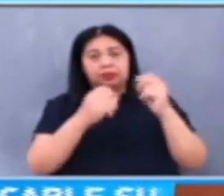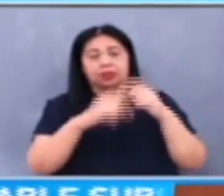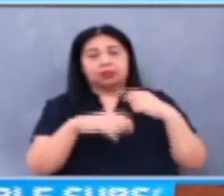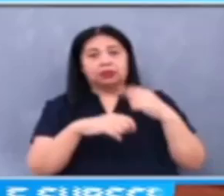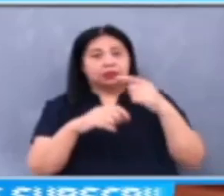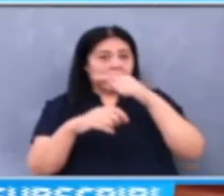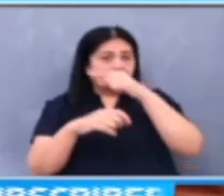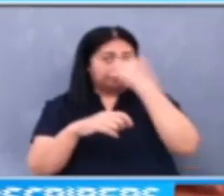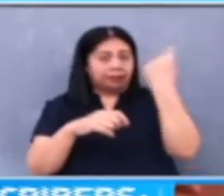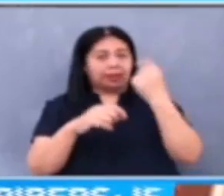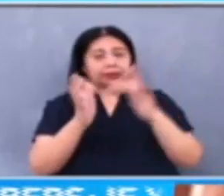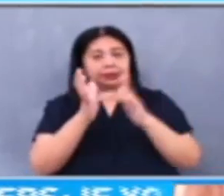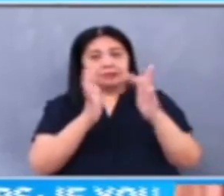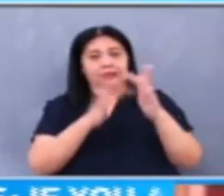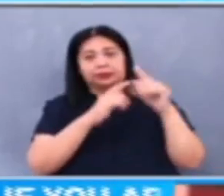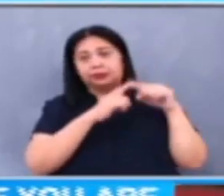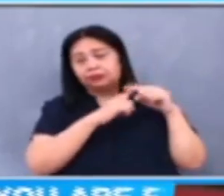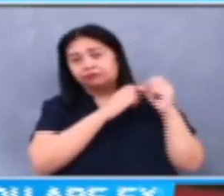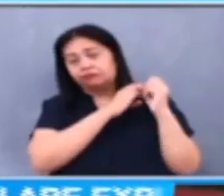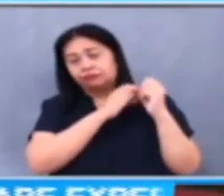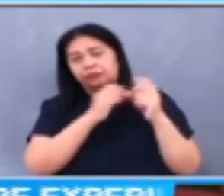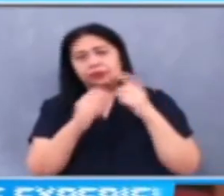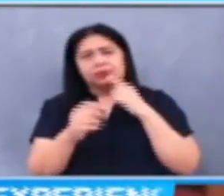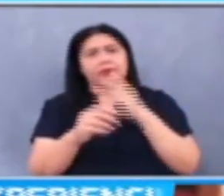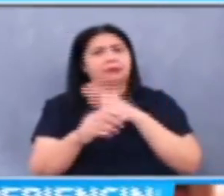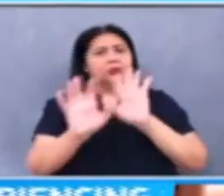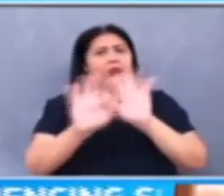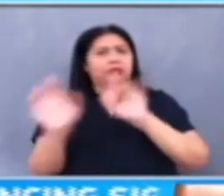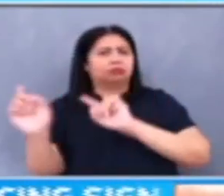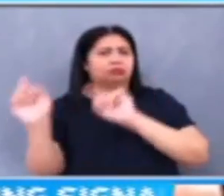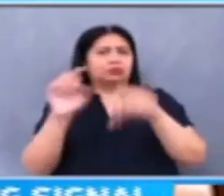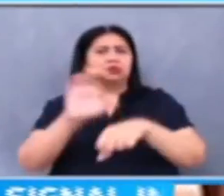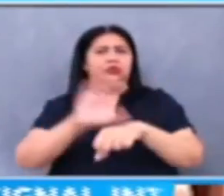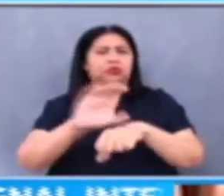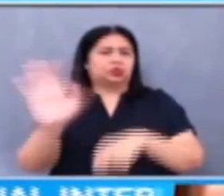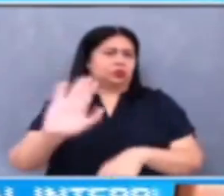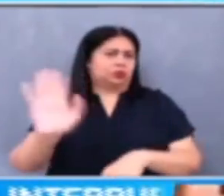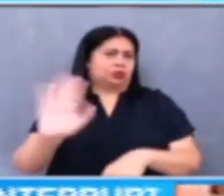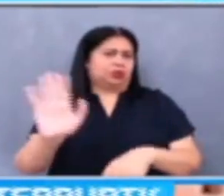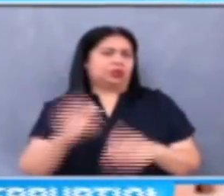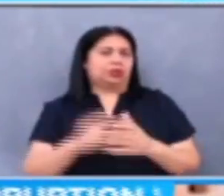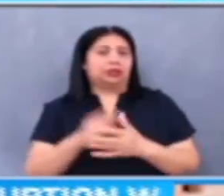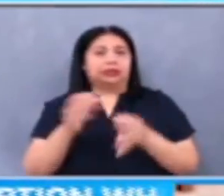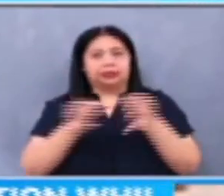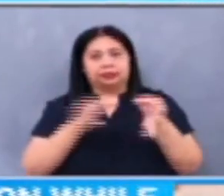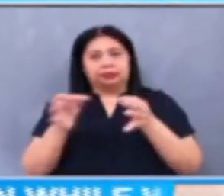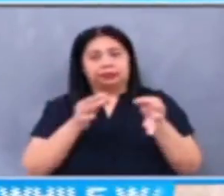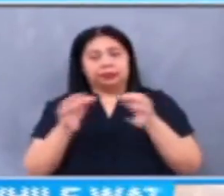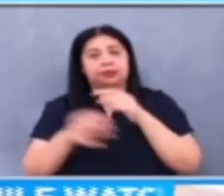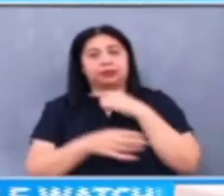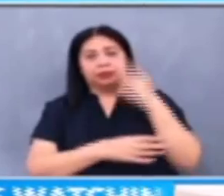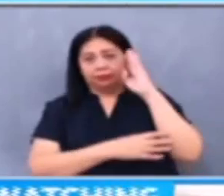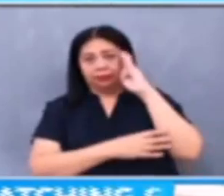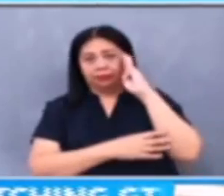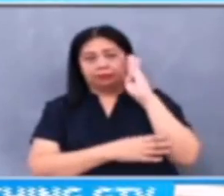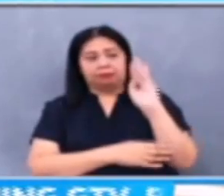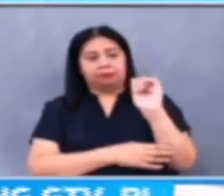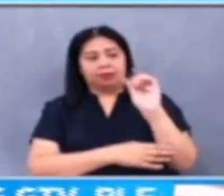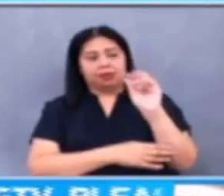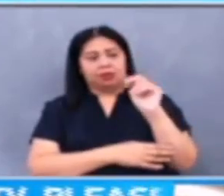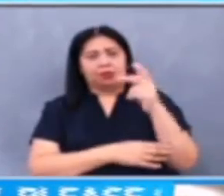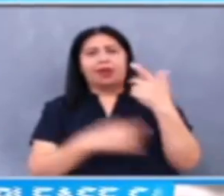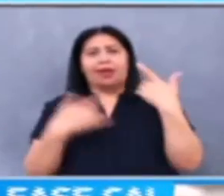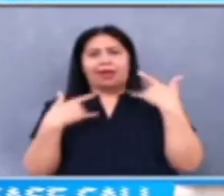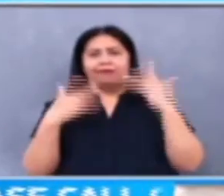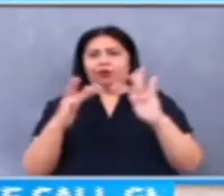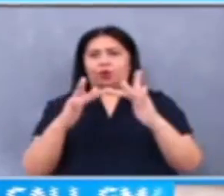santo. Kaya apela sa mga deboto, huwag munang magtungo sa simbahan ng Quiapo. Nilinaw naman ni Father Badong na mayroon pa rin online masses. Ang